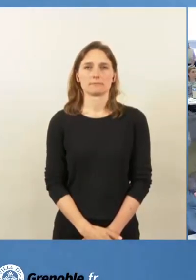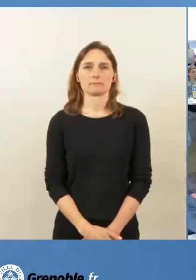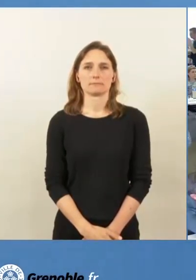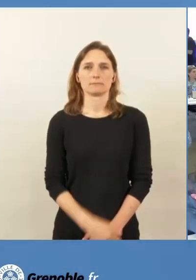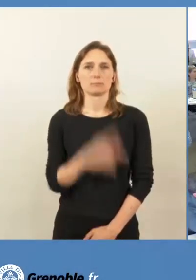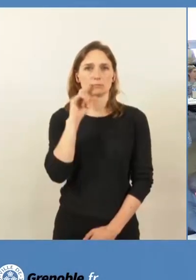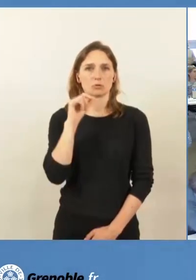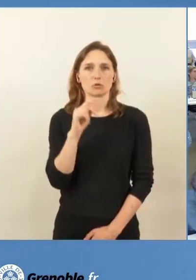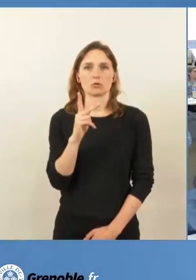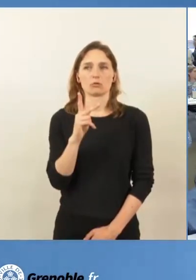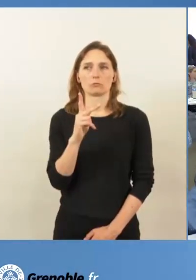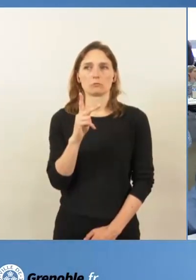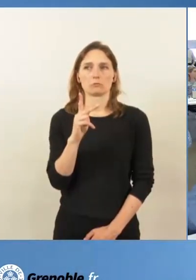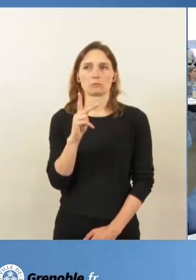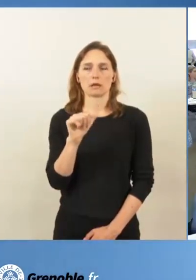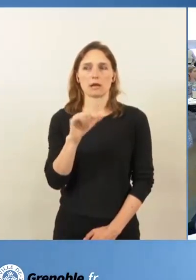Nicolas cada